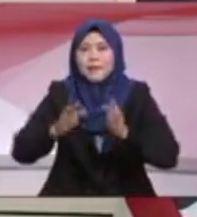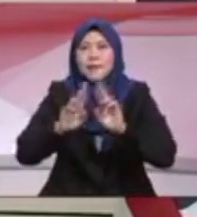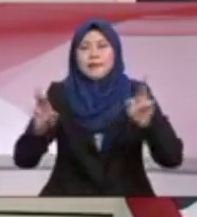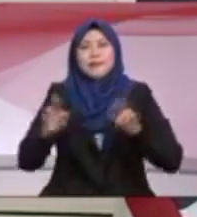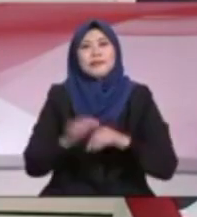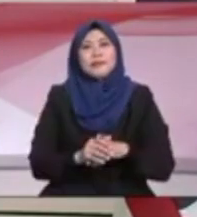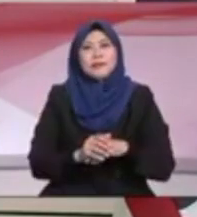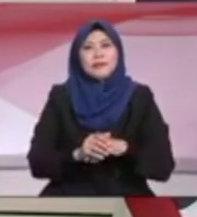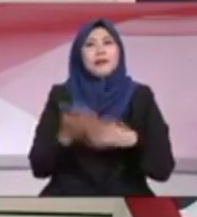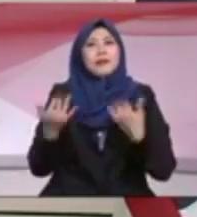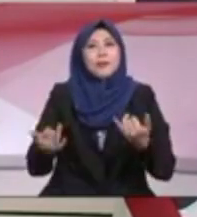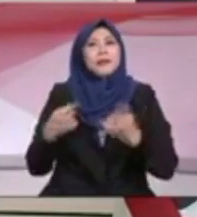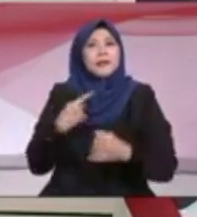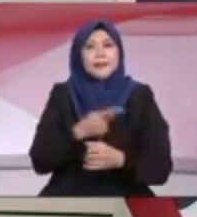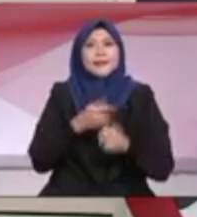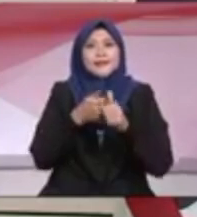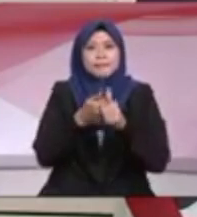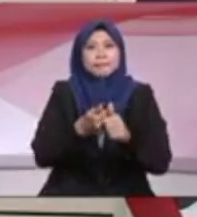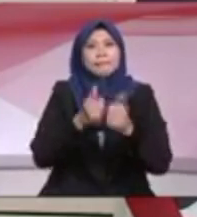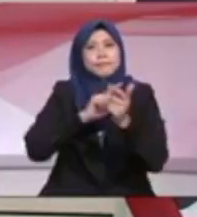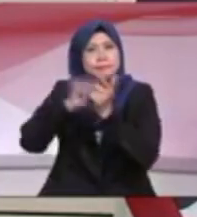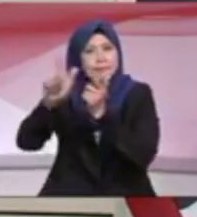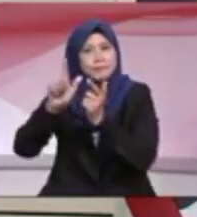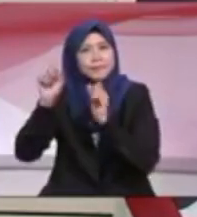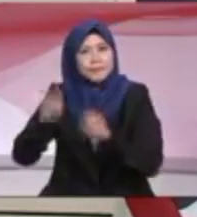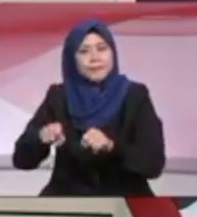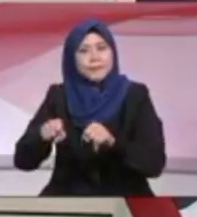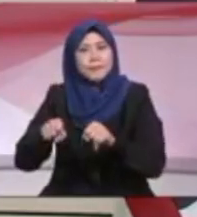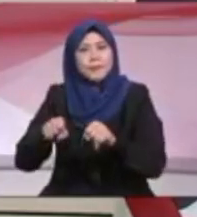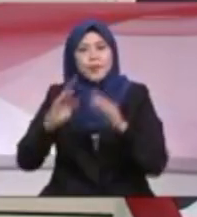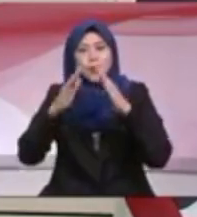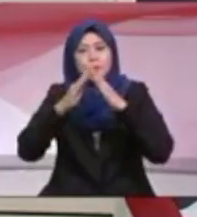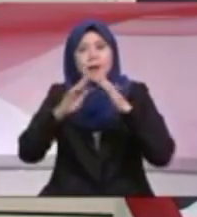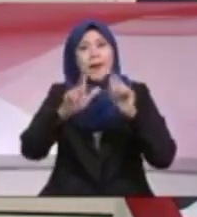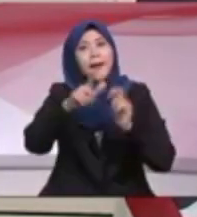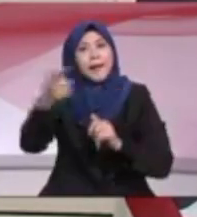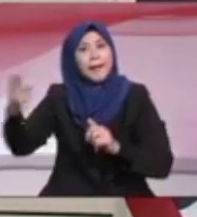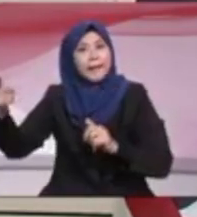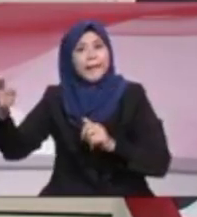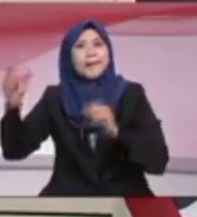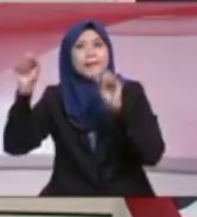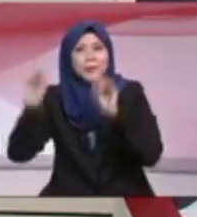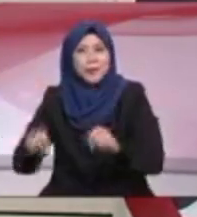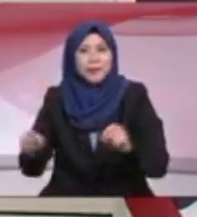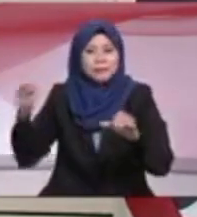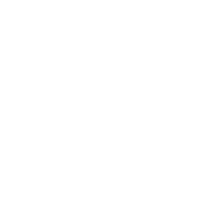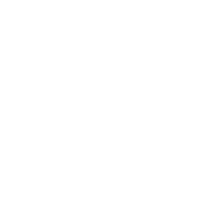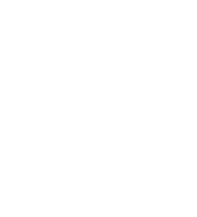membenarkan di daripada rumah berbeza pun boleh, bukan rumah yang sama.